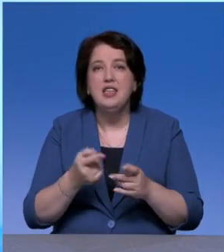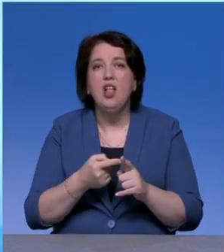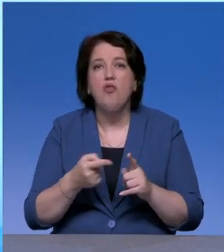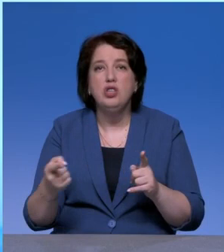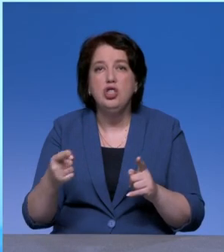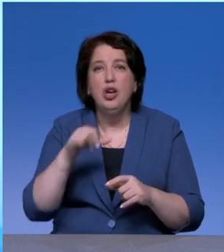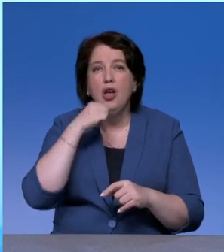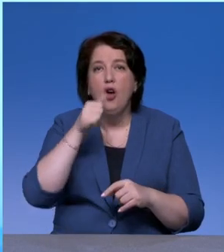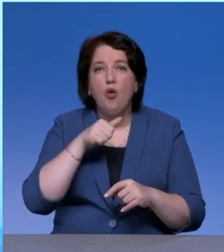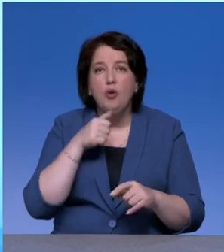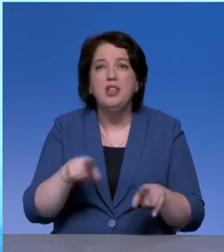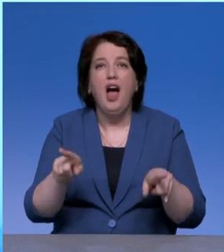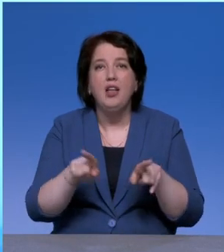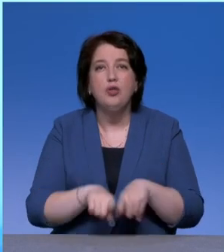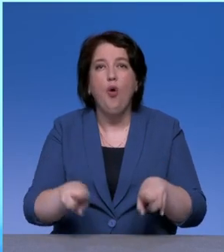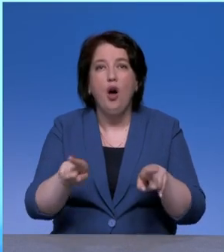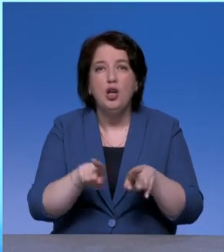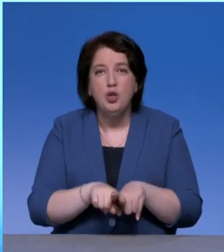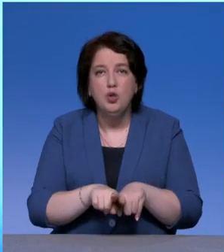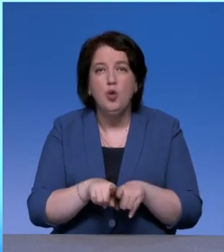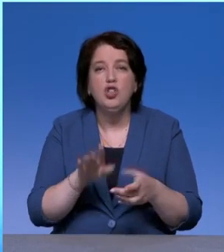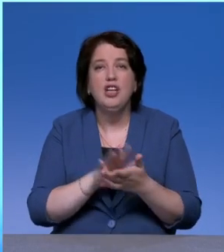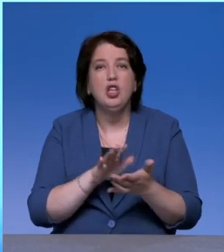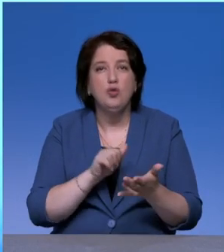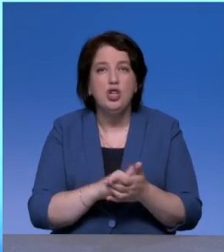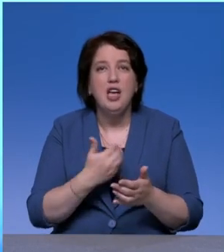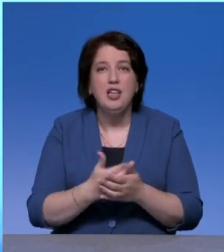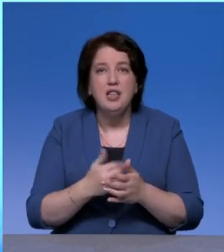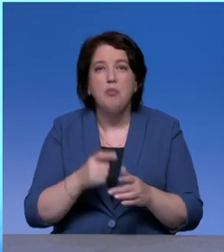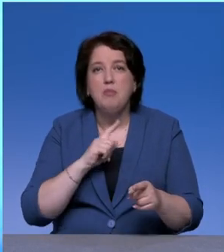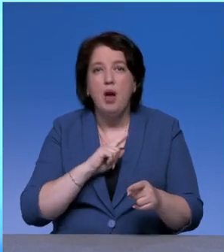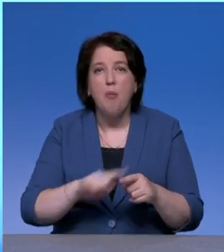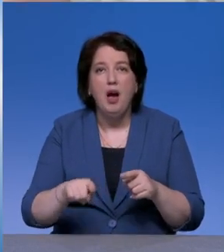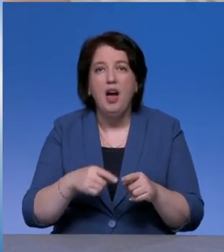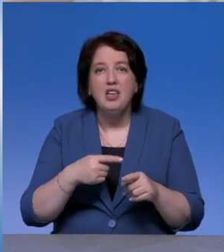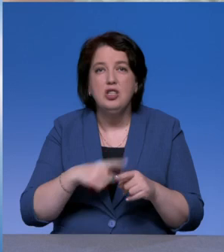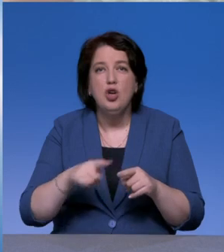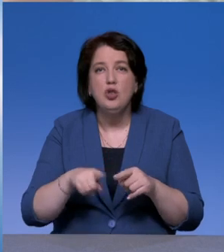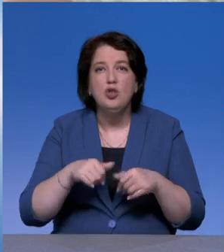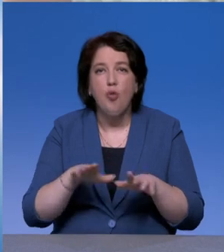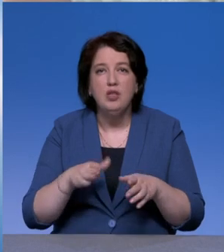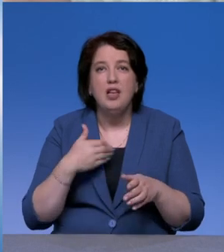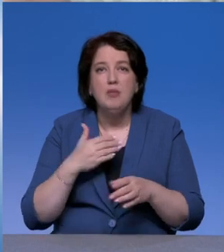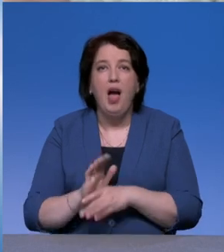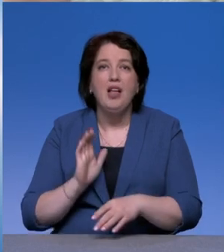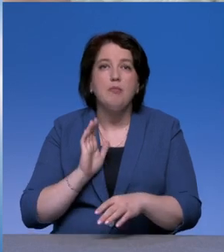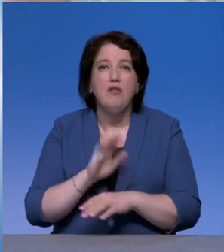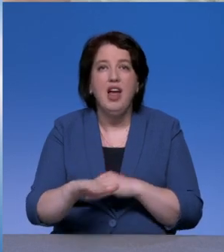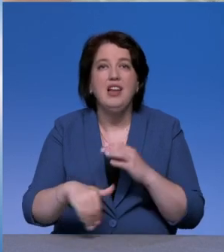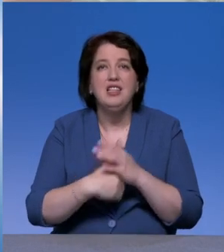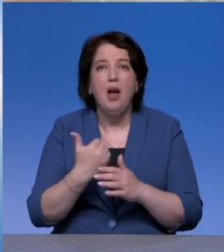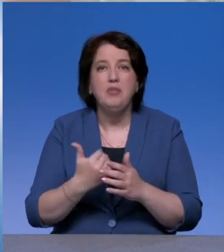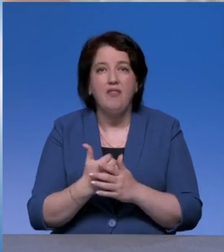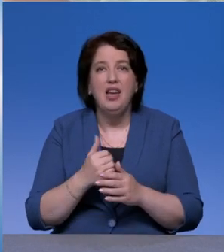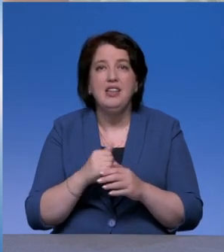одно и то же нарушение, допустим, превысил скорость трижды, три прокола, тебя посылали на пересдачу правил